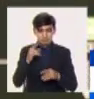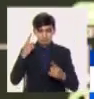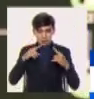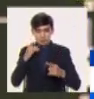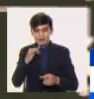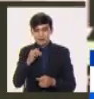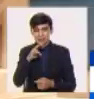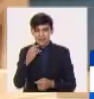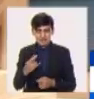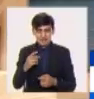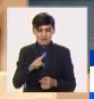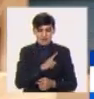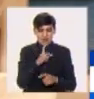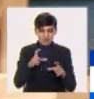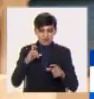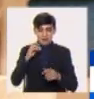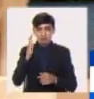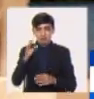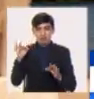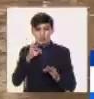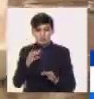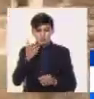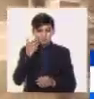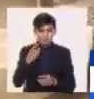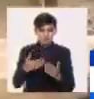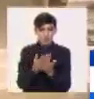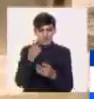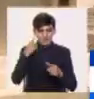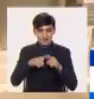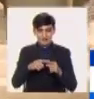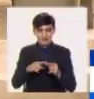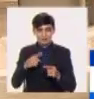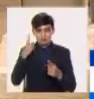и национальных экспертов для дальнейшего использования новейших